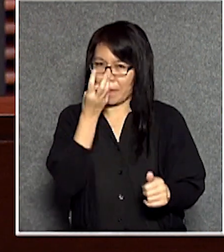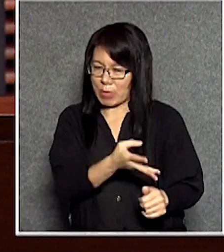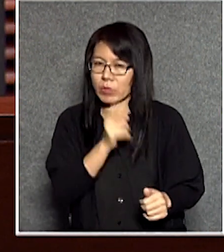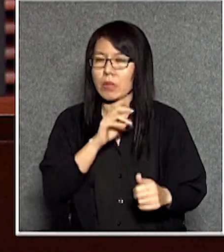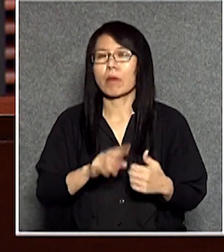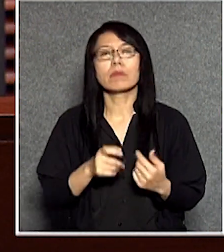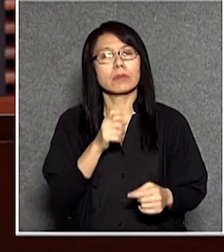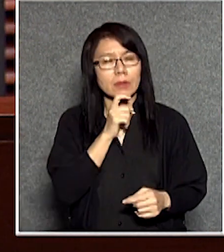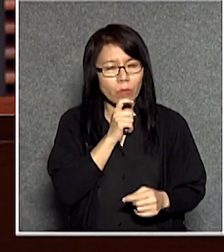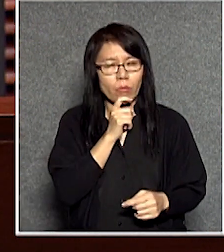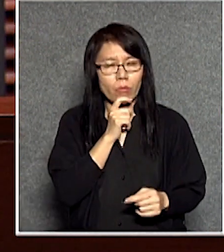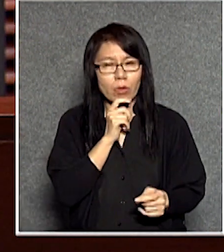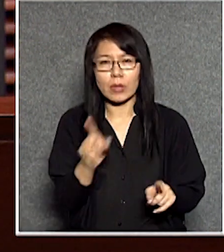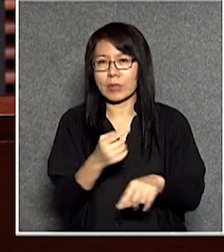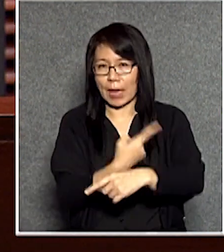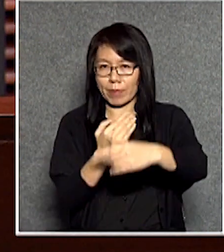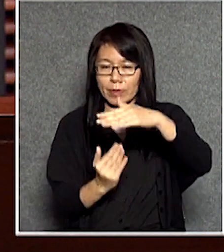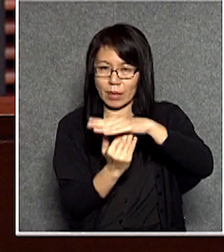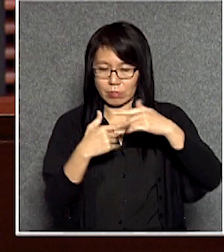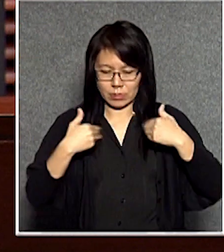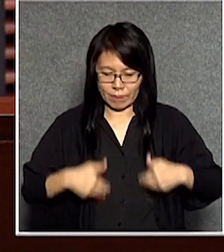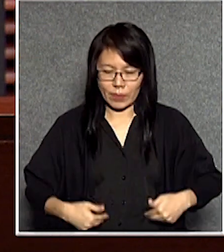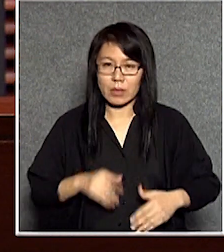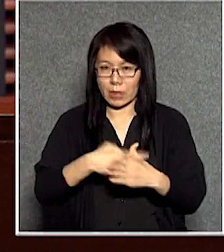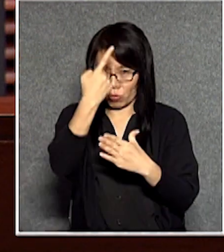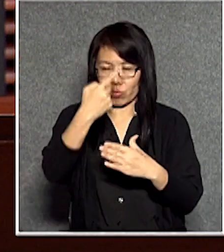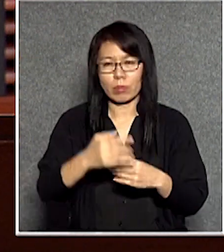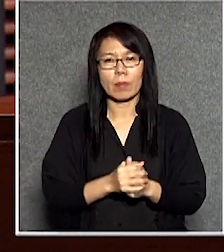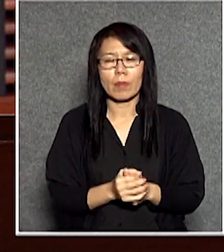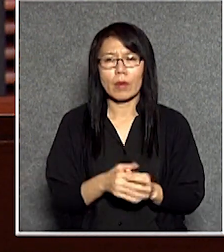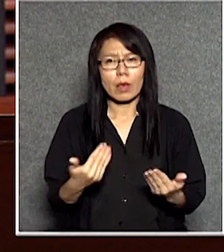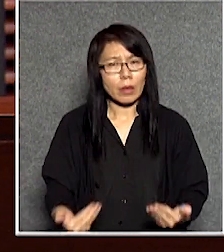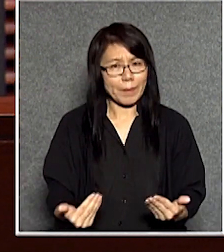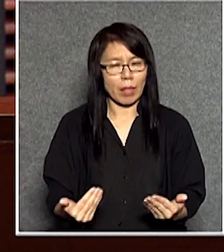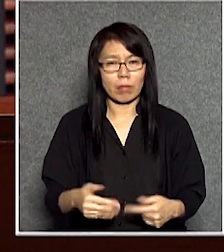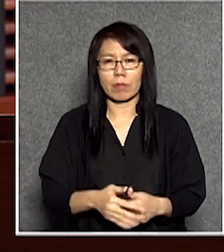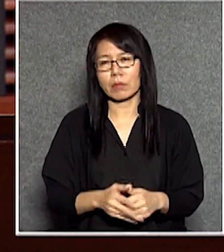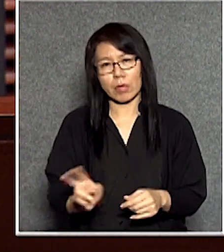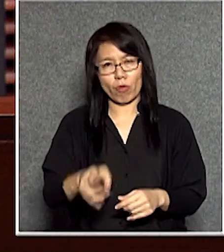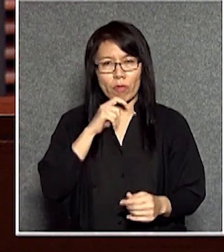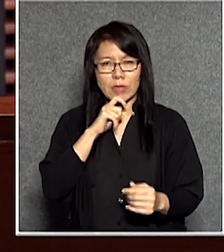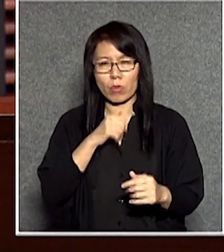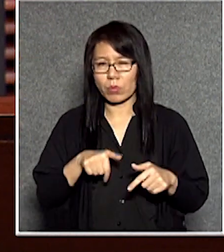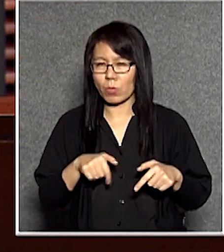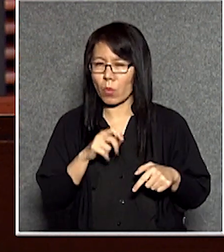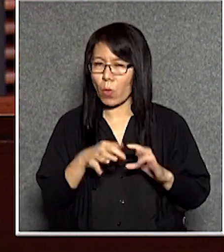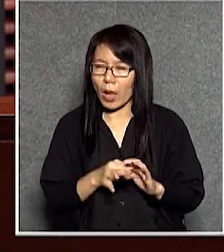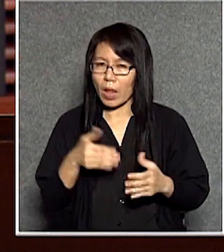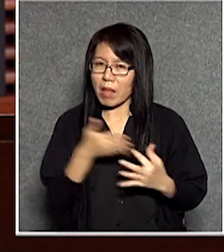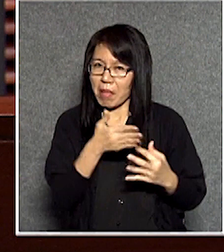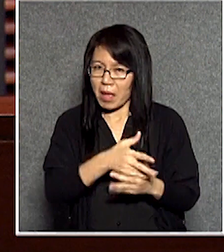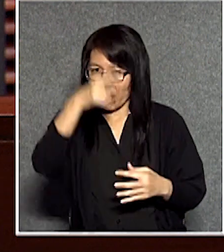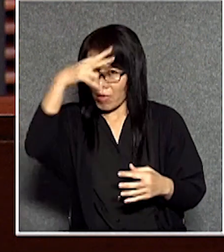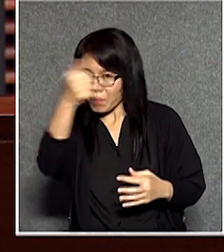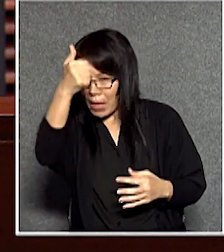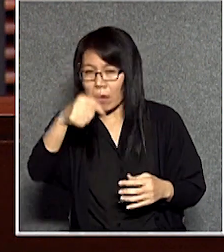罪，被暫停國會議員資格1个月。今日涉嫌干預立法會的是我們的特區之